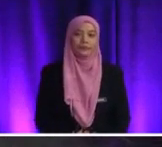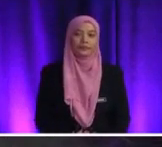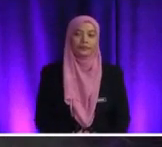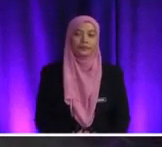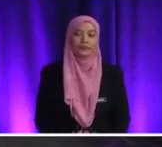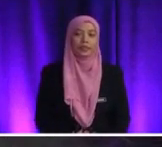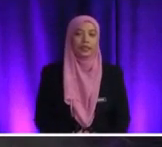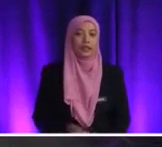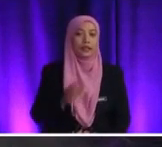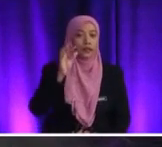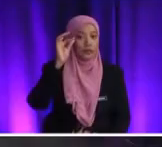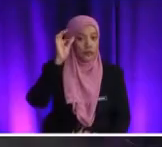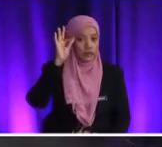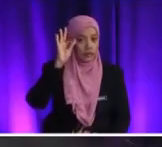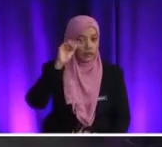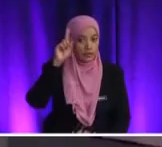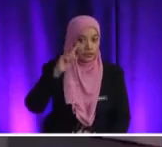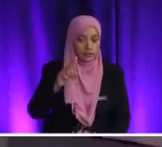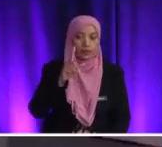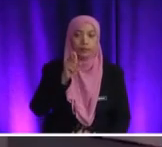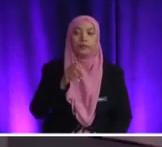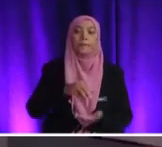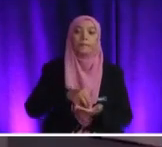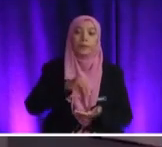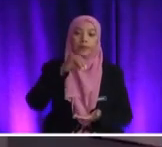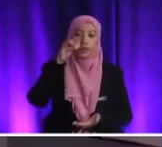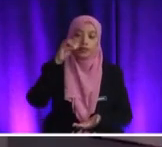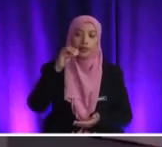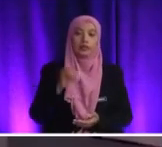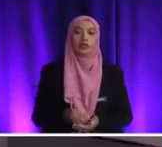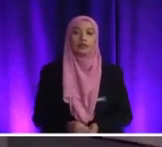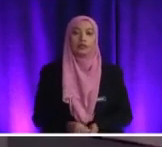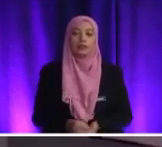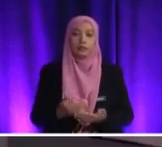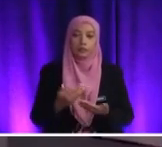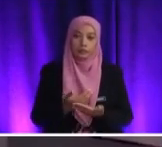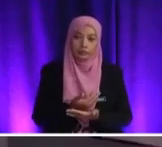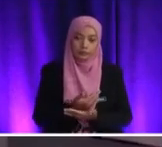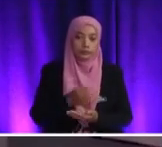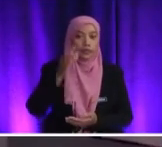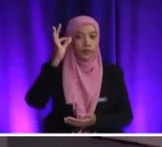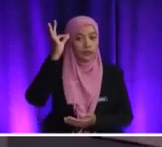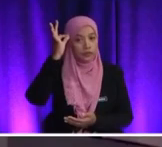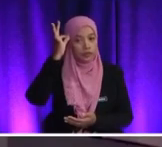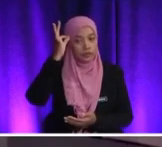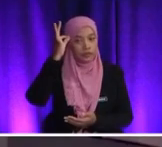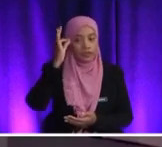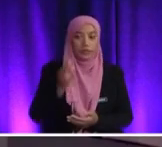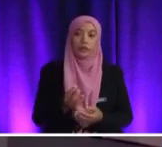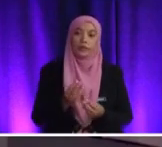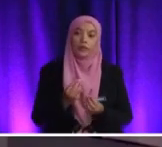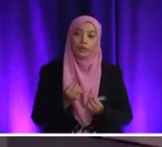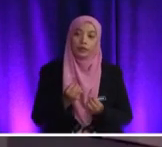dulu depan belajar fikirkan up minat biji bincang dengan Ma dengan ayah 22 tuh anggota